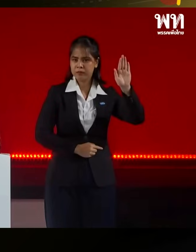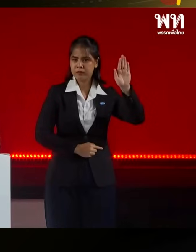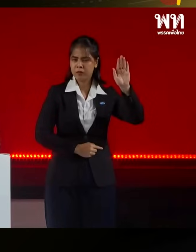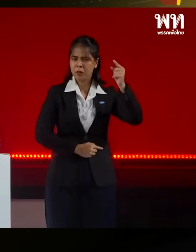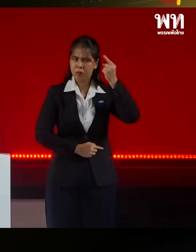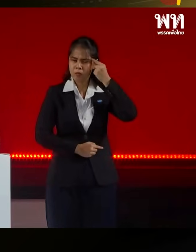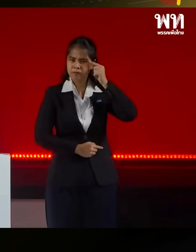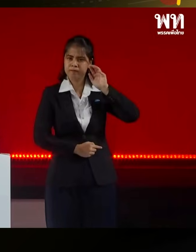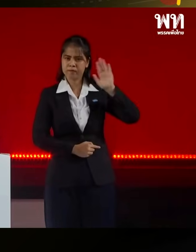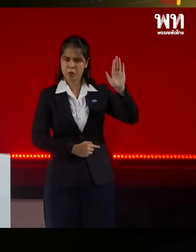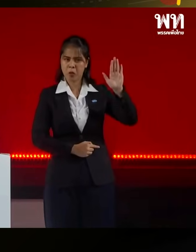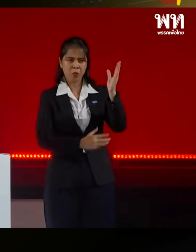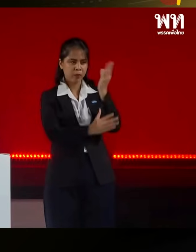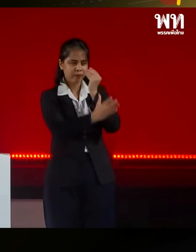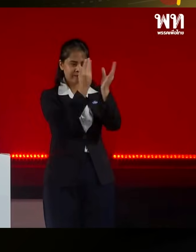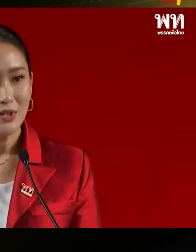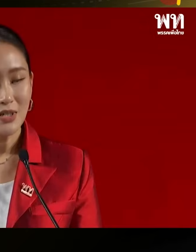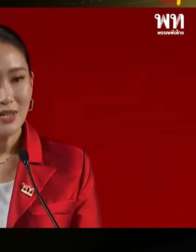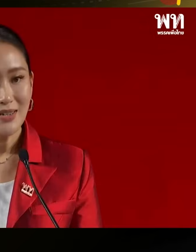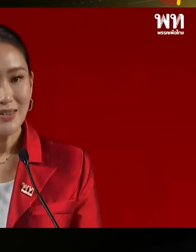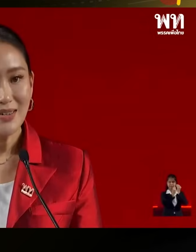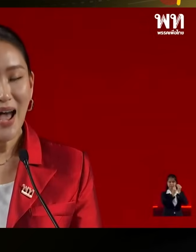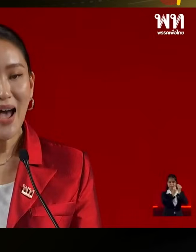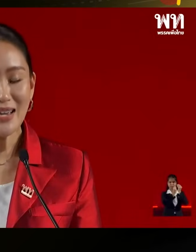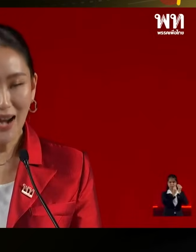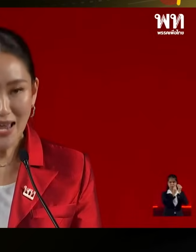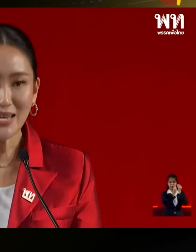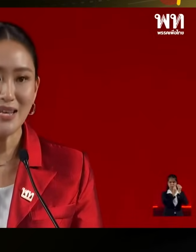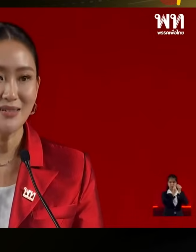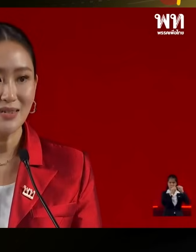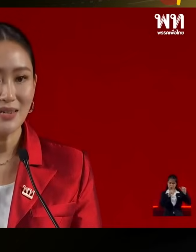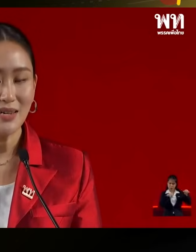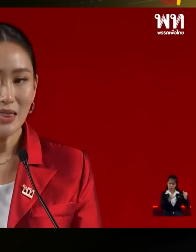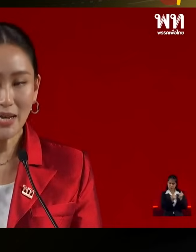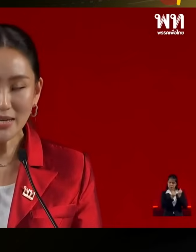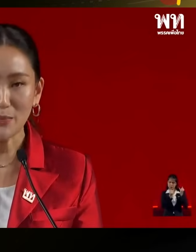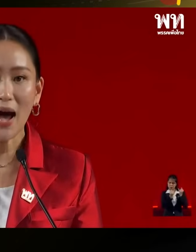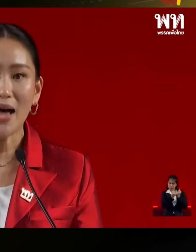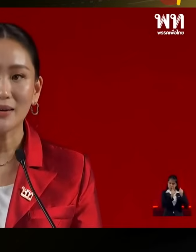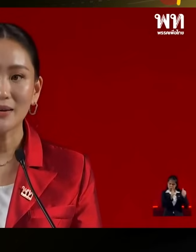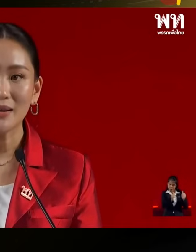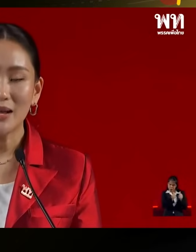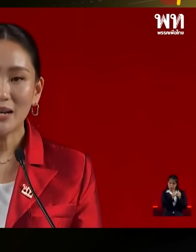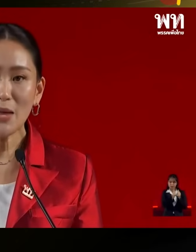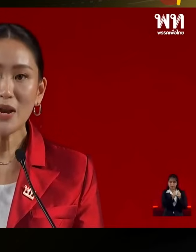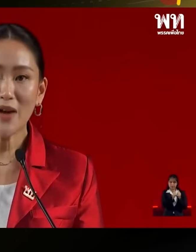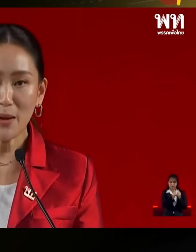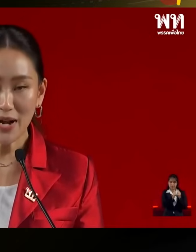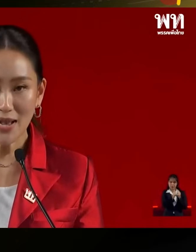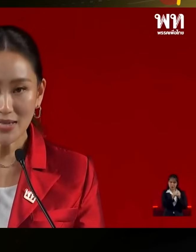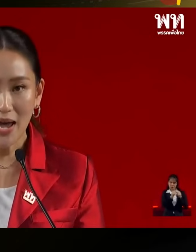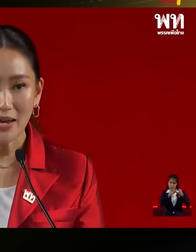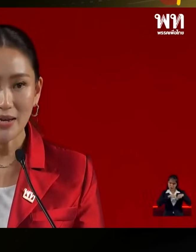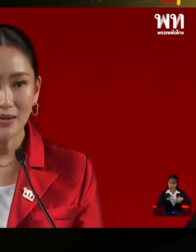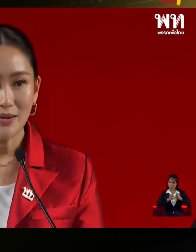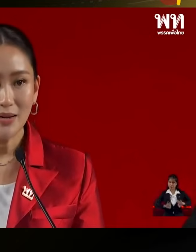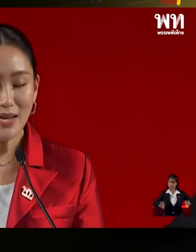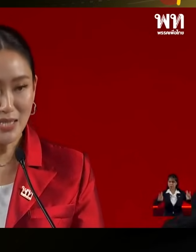ขึ้นมาสักคนหนึ่งไม่รู้ใครสักคนหนึ่งซึ่งเหมือนเดิมอ่ะคือไม่ใช่หัวหน้าพรรคตัวจ